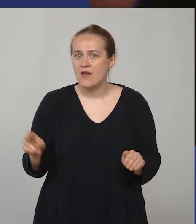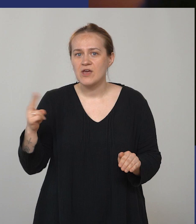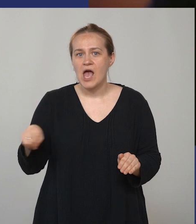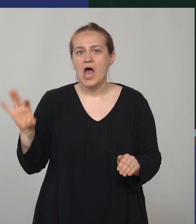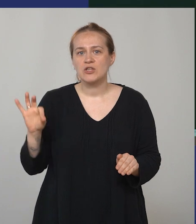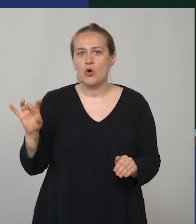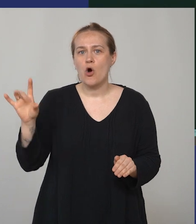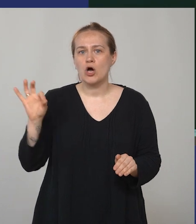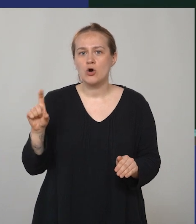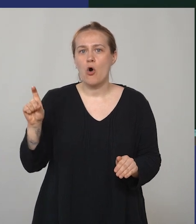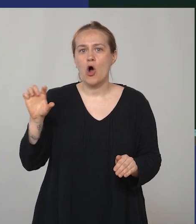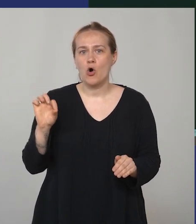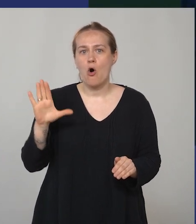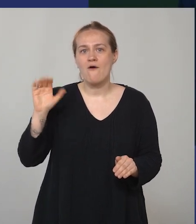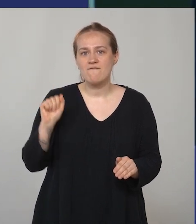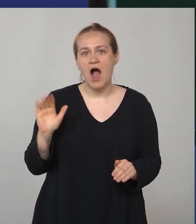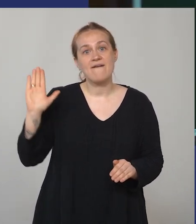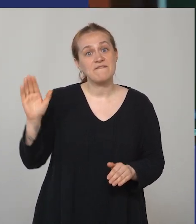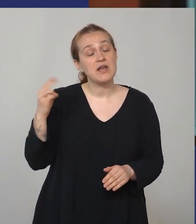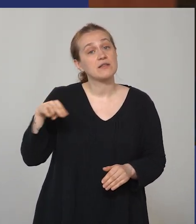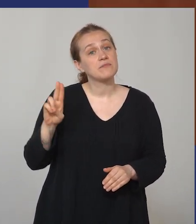Вера Дмитриевна.